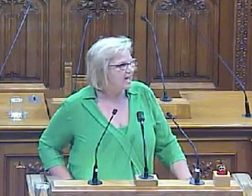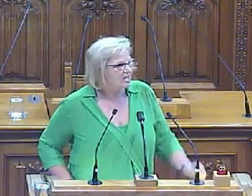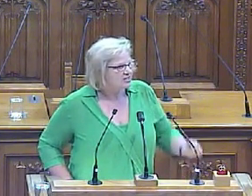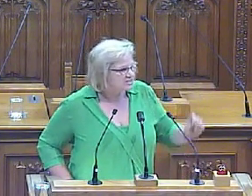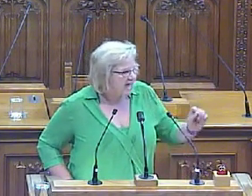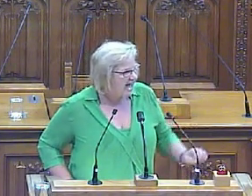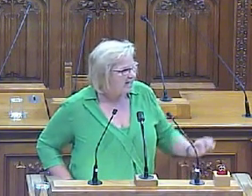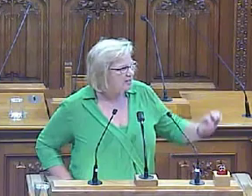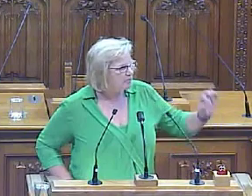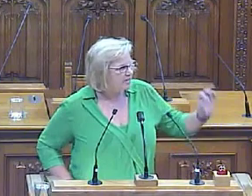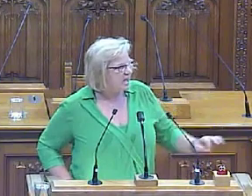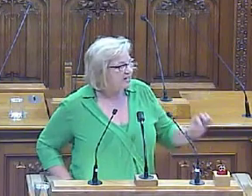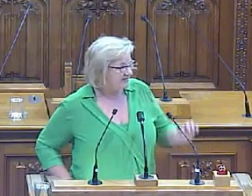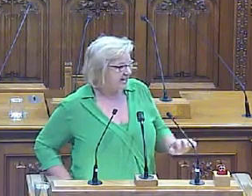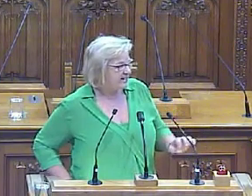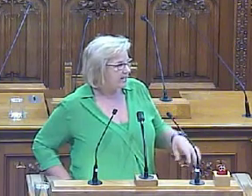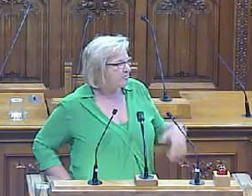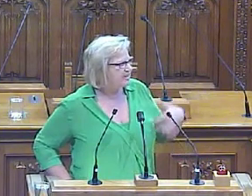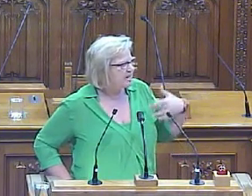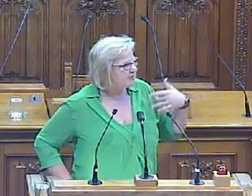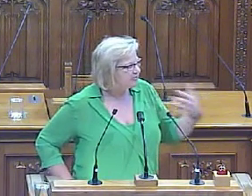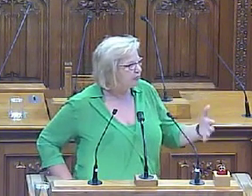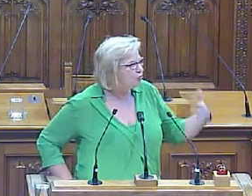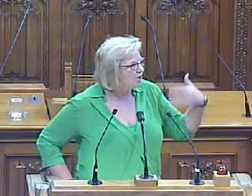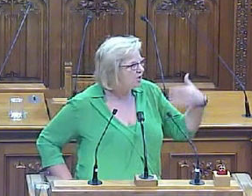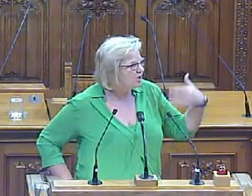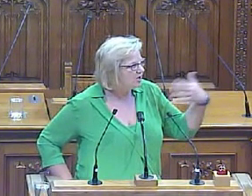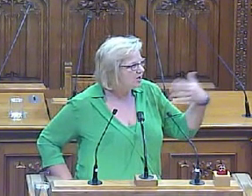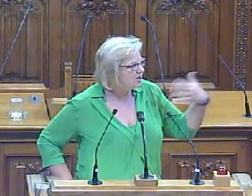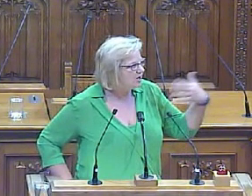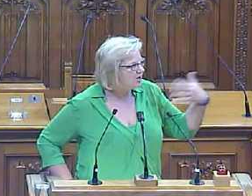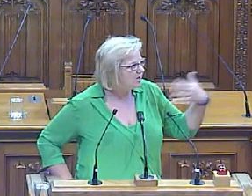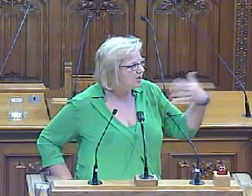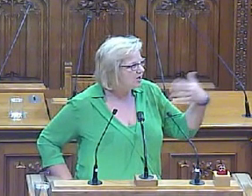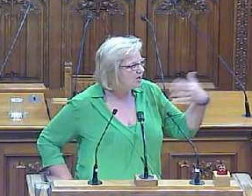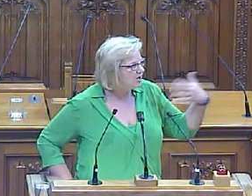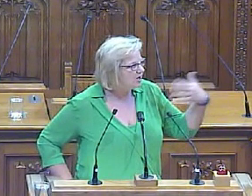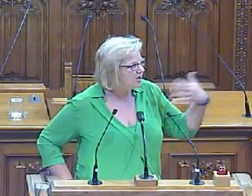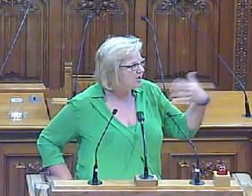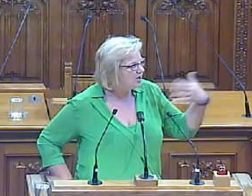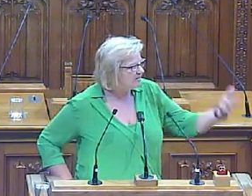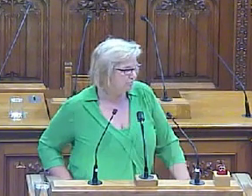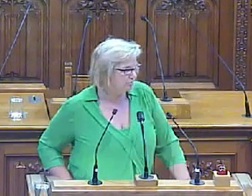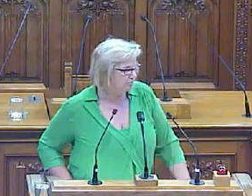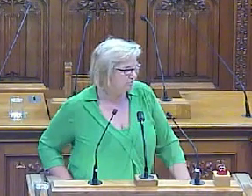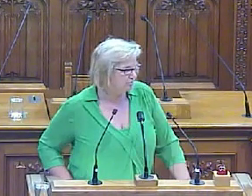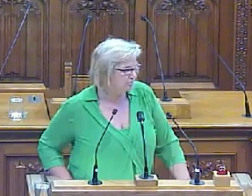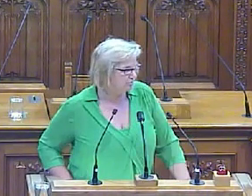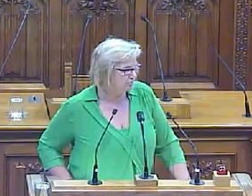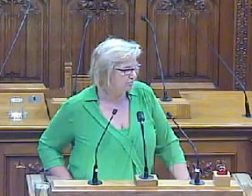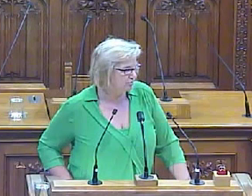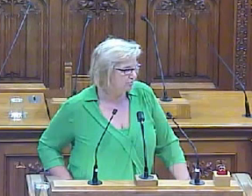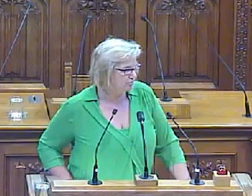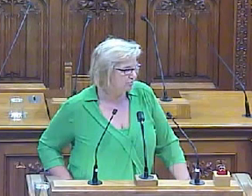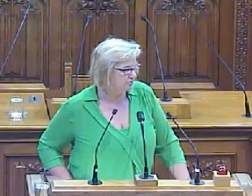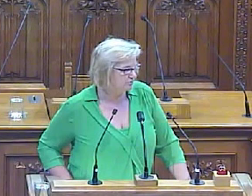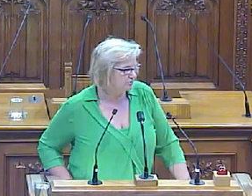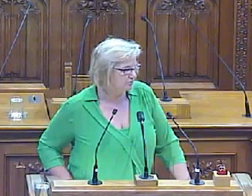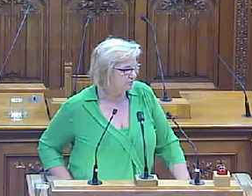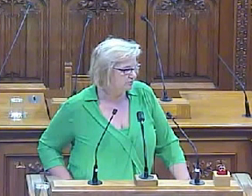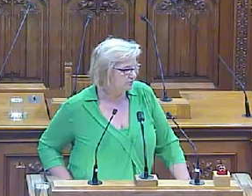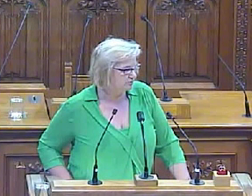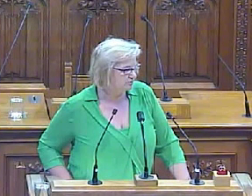Partei, sagen mehr oder weniger mit einem Gefühl, aber auch auf Deutsch, manchmal nicht so gutes Deutsch,